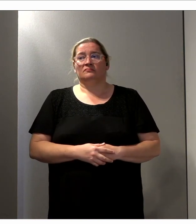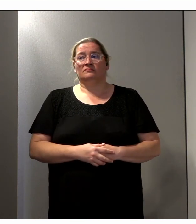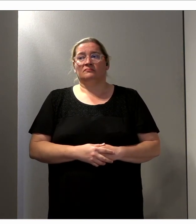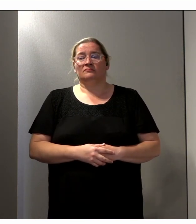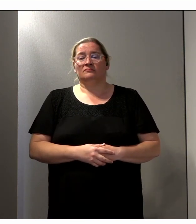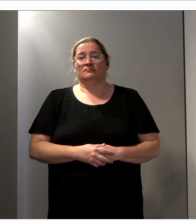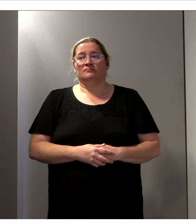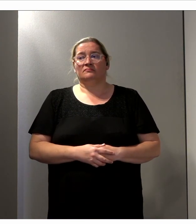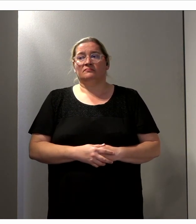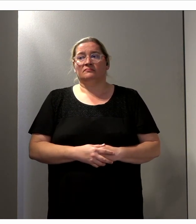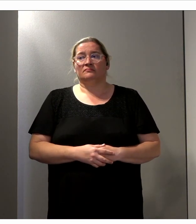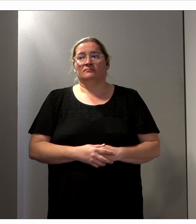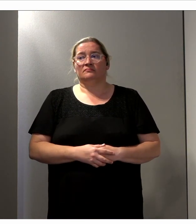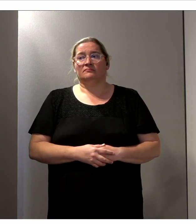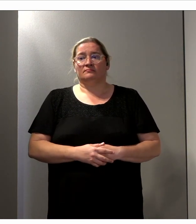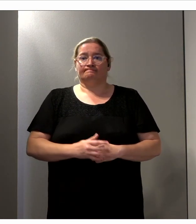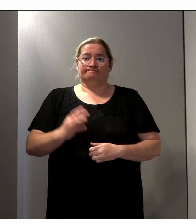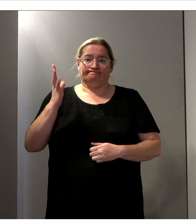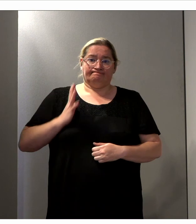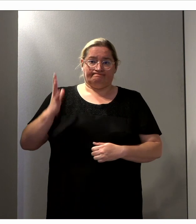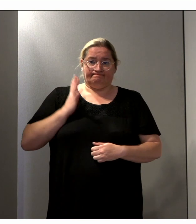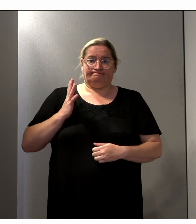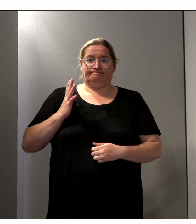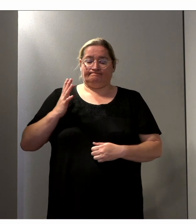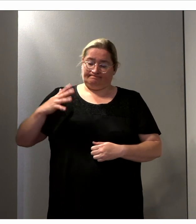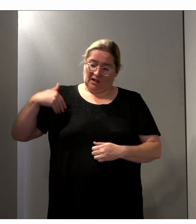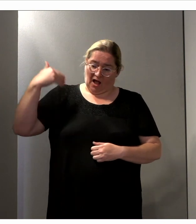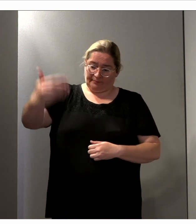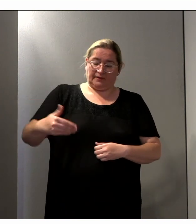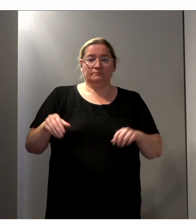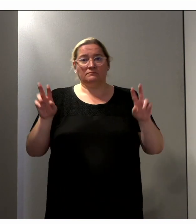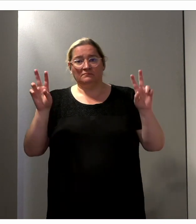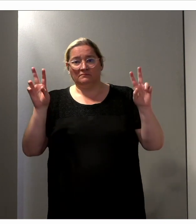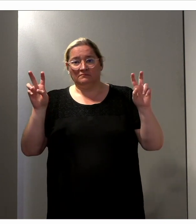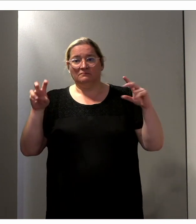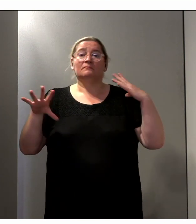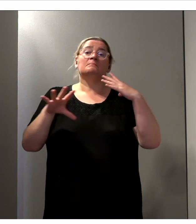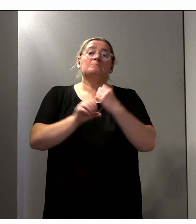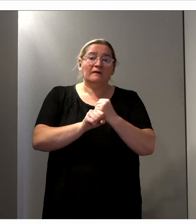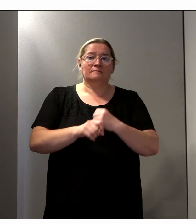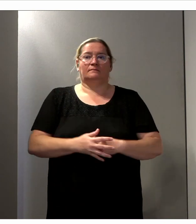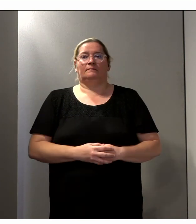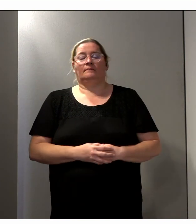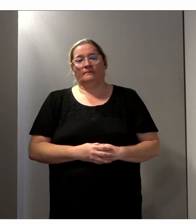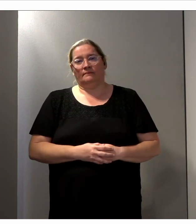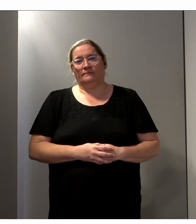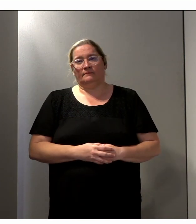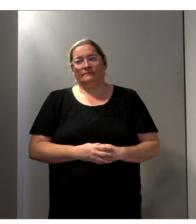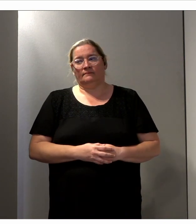vous avez connu avant et après. Je vais résumer ça comme ça.